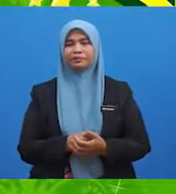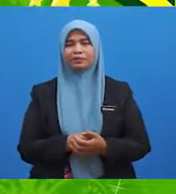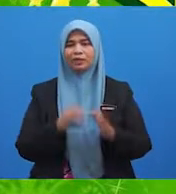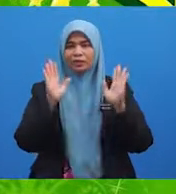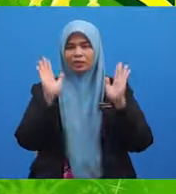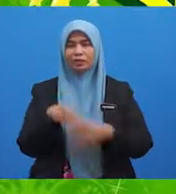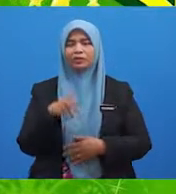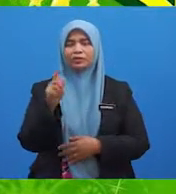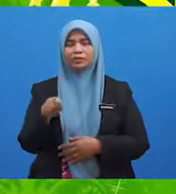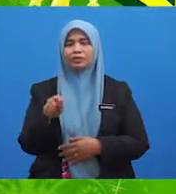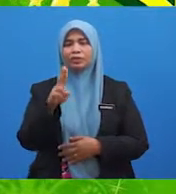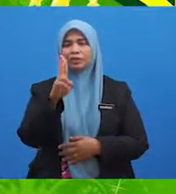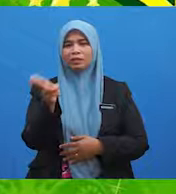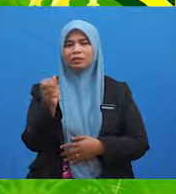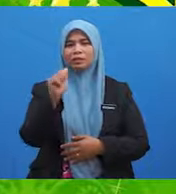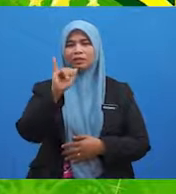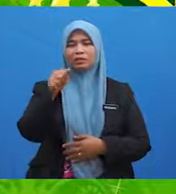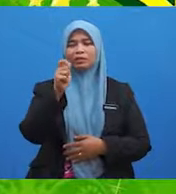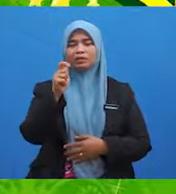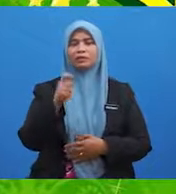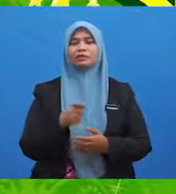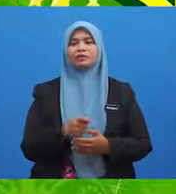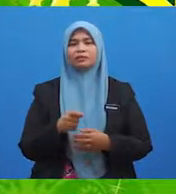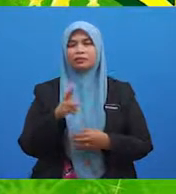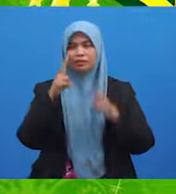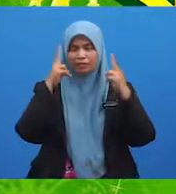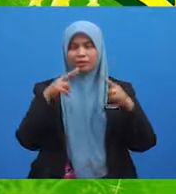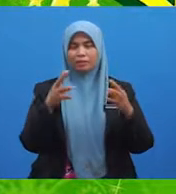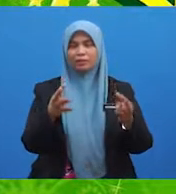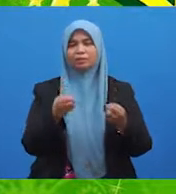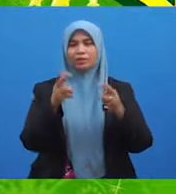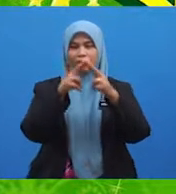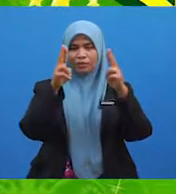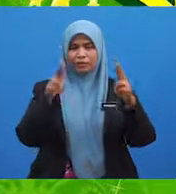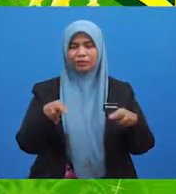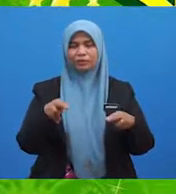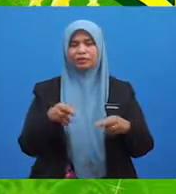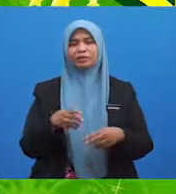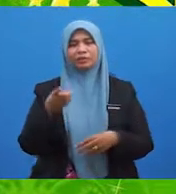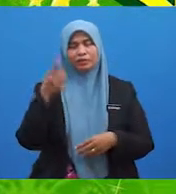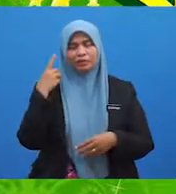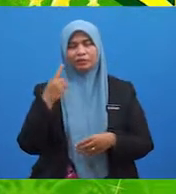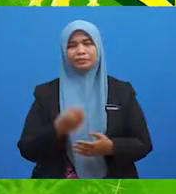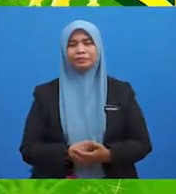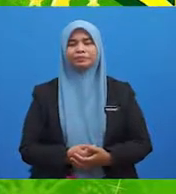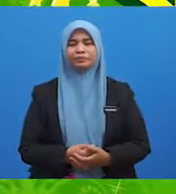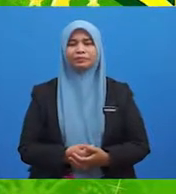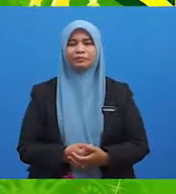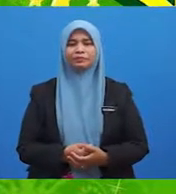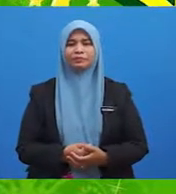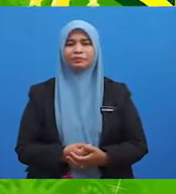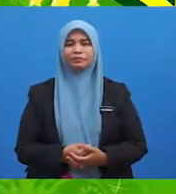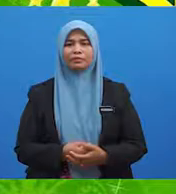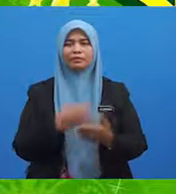hajat, ustaz akan uji sedikit pemahaman murid-murid berkaitan subtopik solat sunat tahiyatul